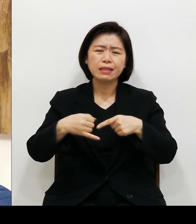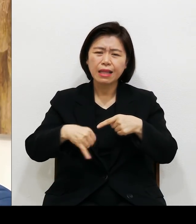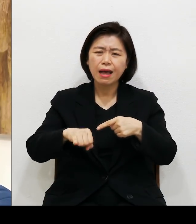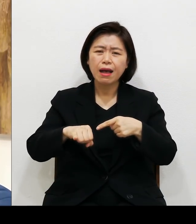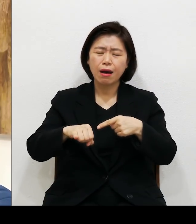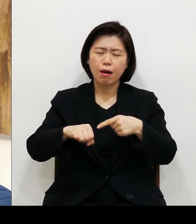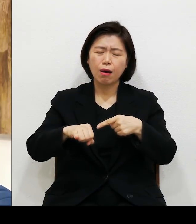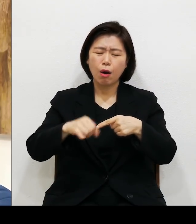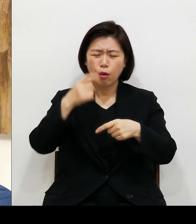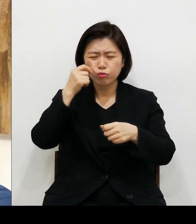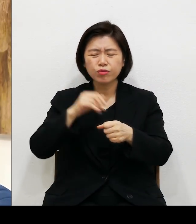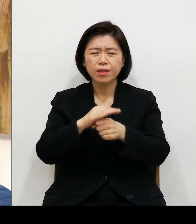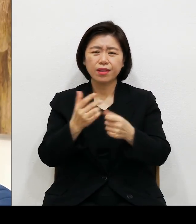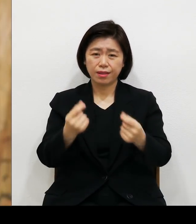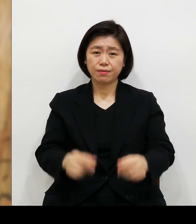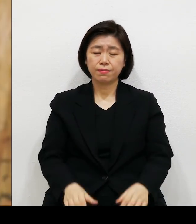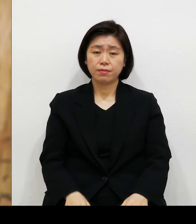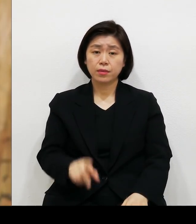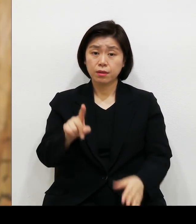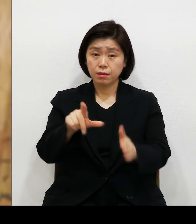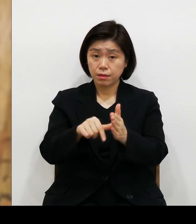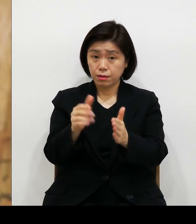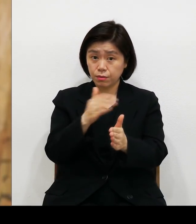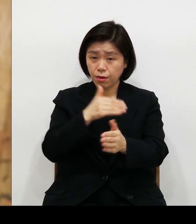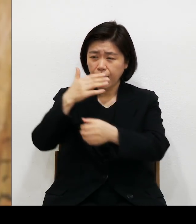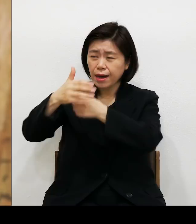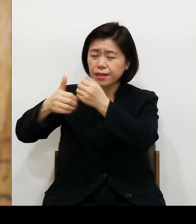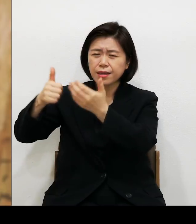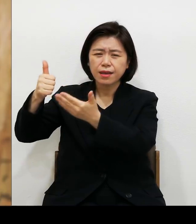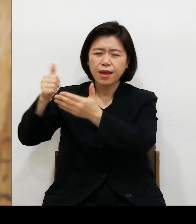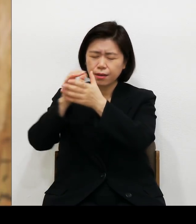때마다 그렇게 기도를 했던 것 같아요.